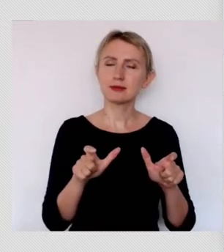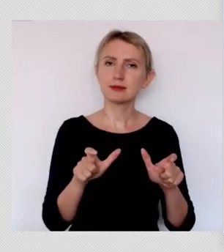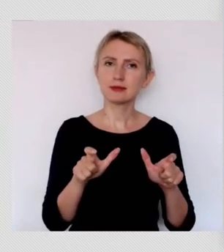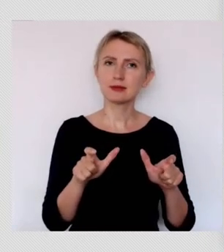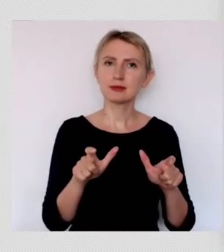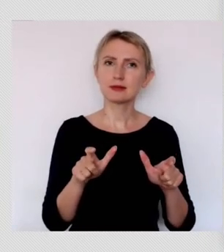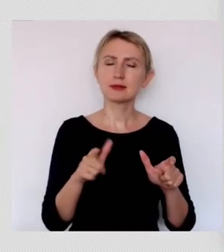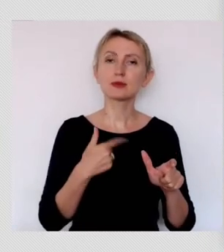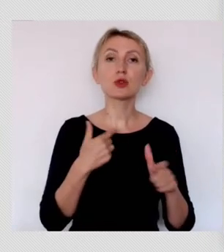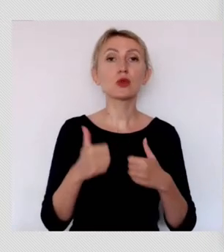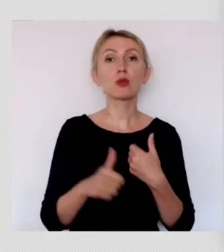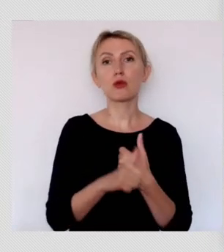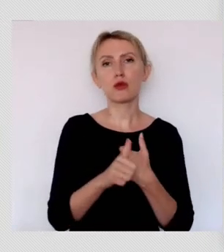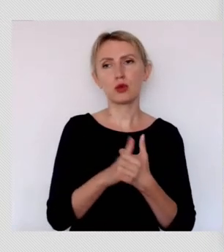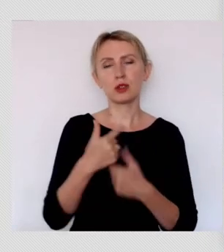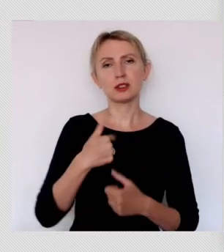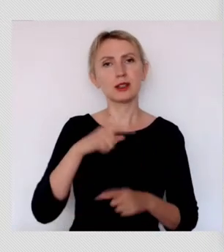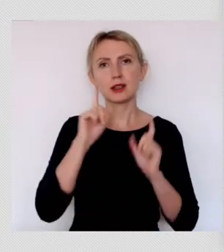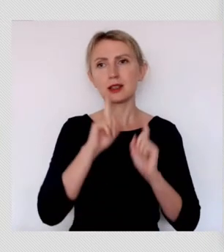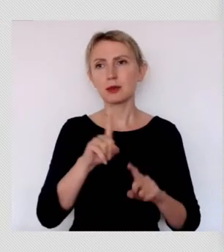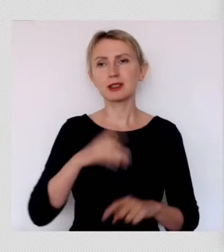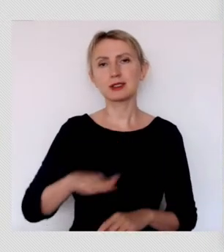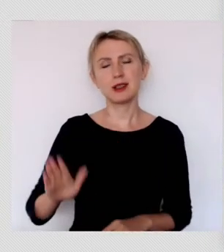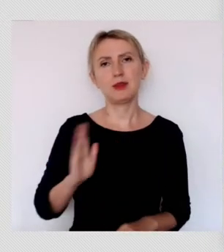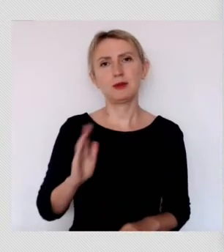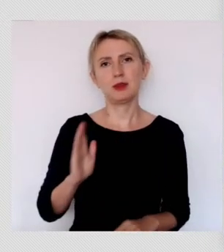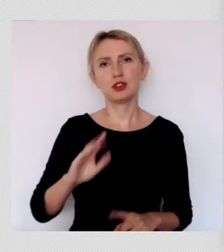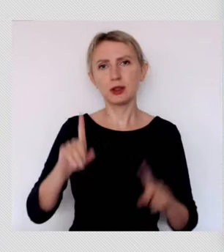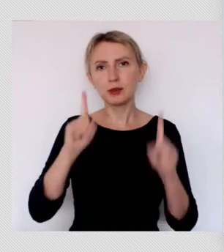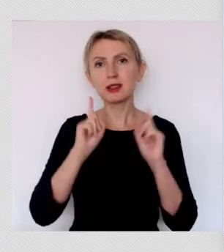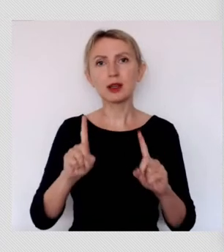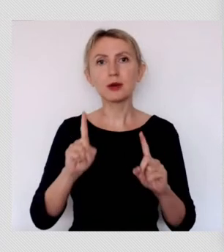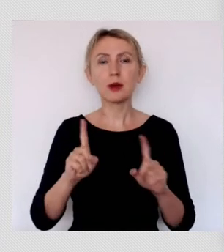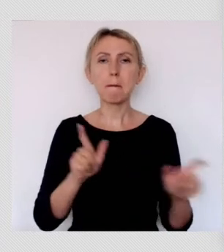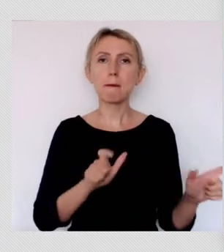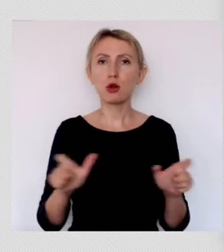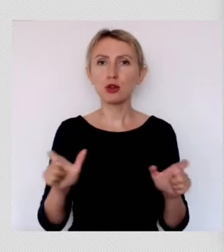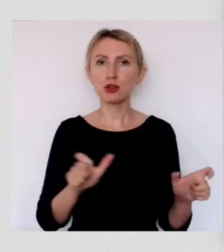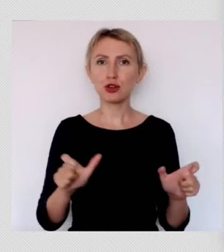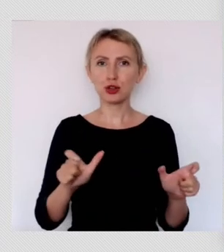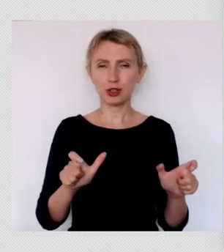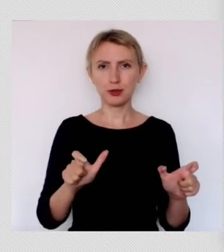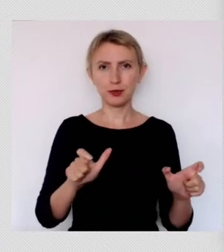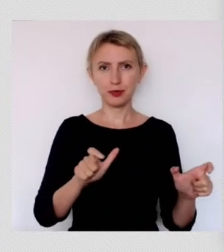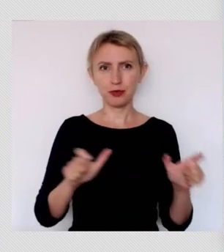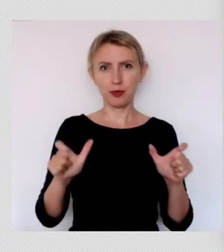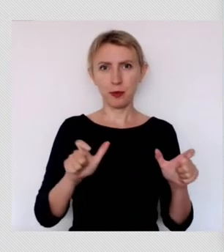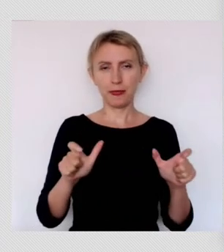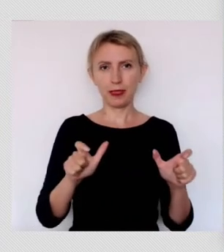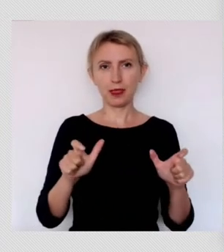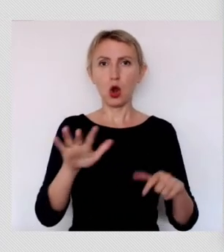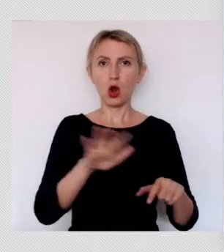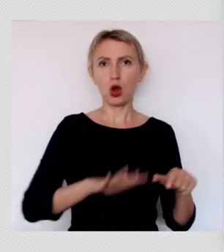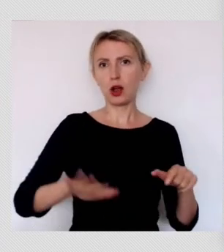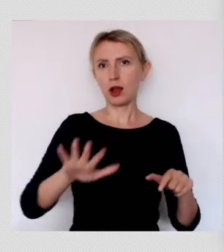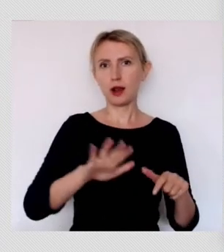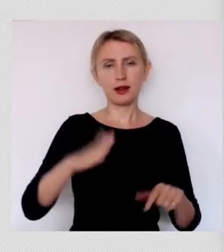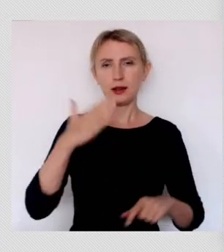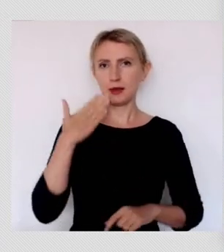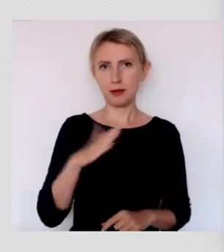sprowadza się do tego, że tak naprawdę zabezpieczeniem jest rzeczywiście monitoring i to monitoring na szczeblu lokalnym chyba